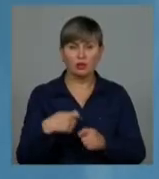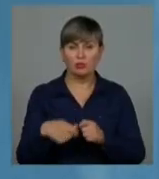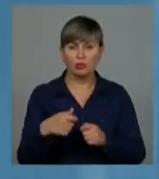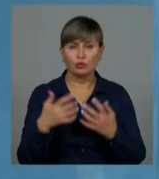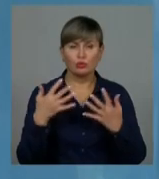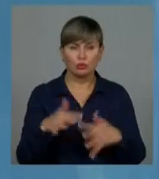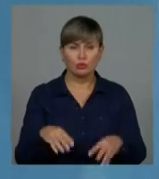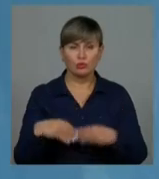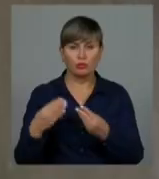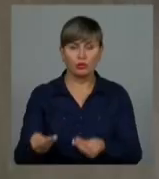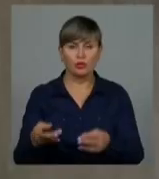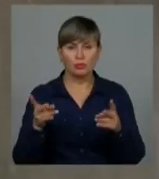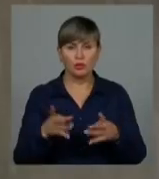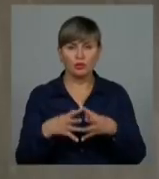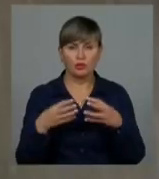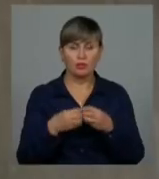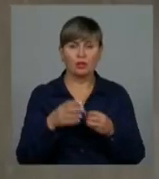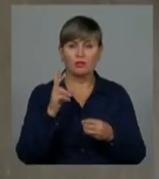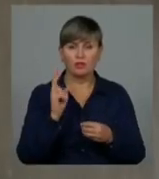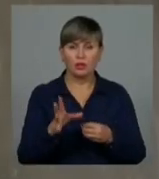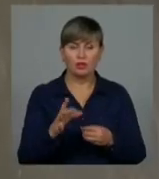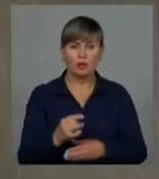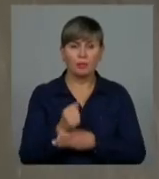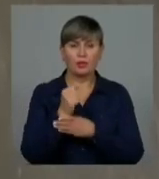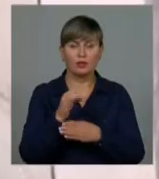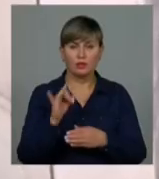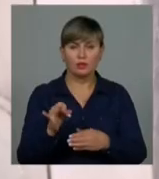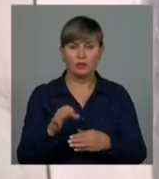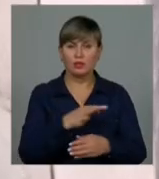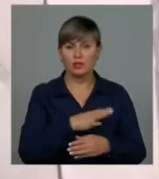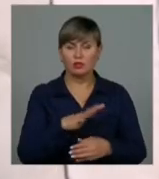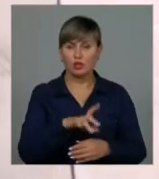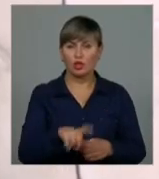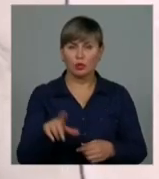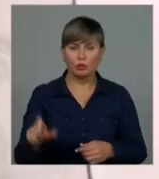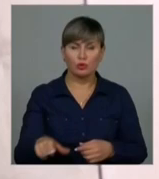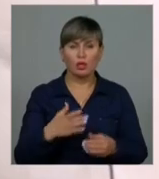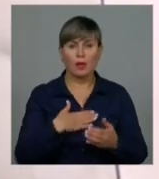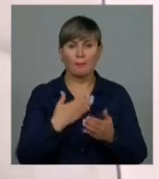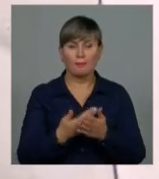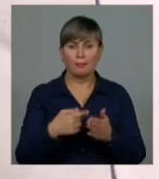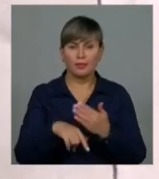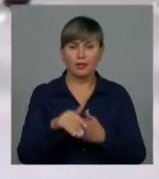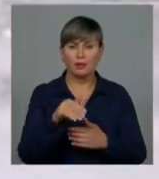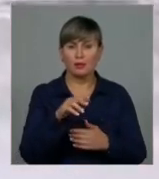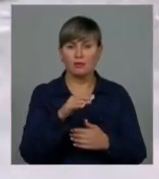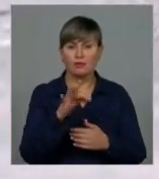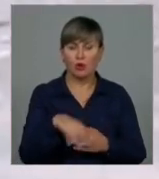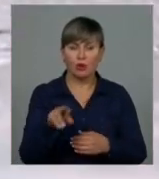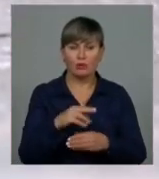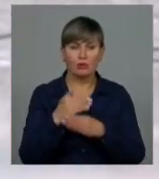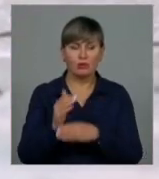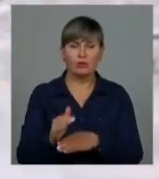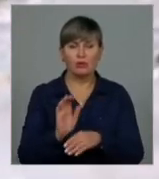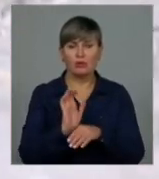спонсоры уже предоставили пострадавшей семье квартиру. Поддержку оказывают и неравнодушные горожане. Общественный фонд «Бергемос» также направит